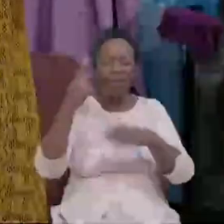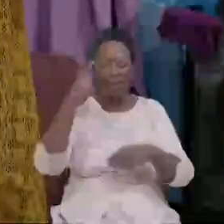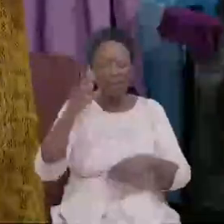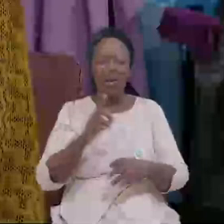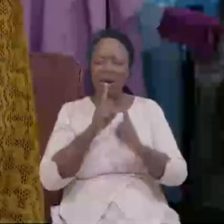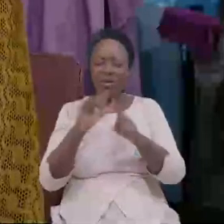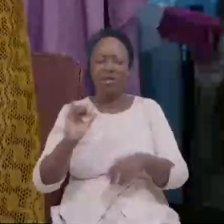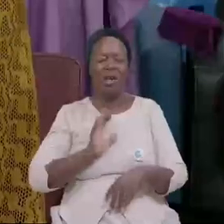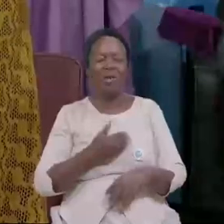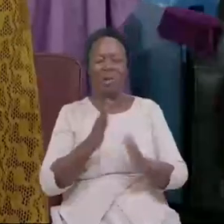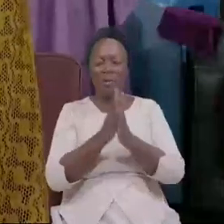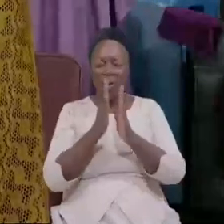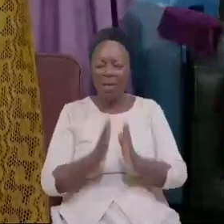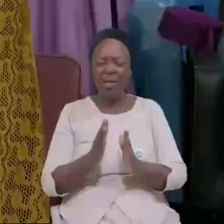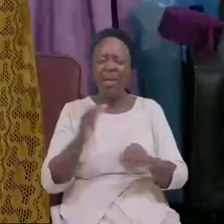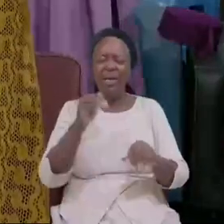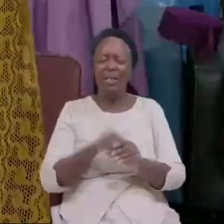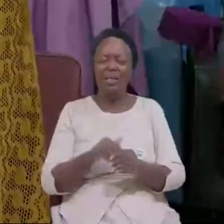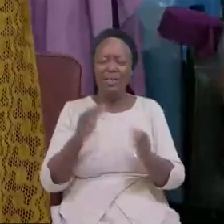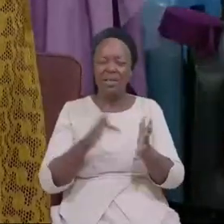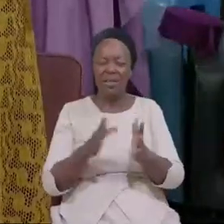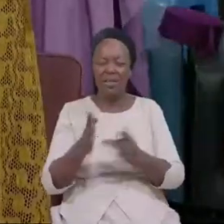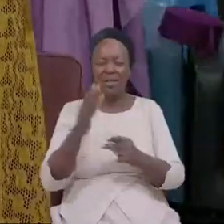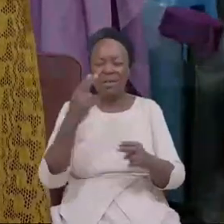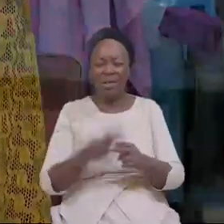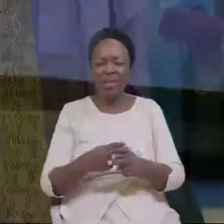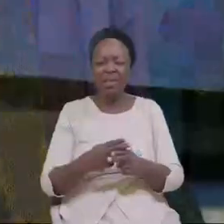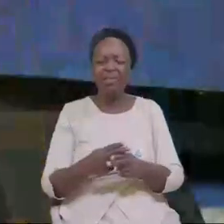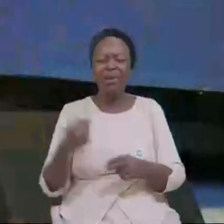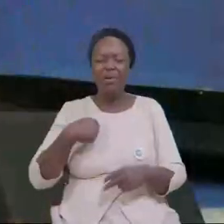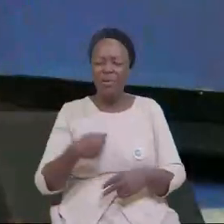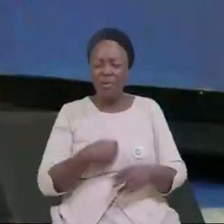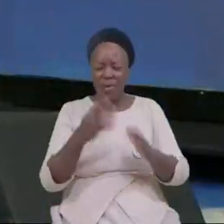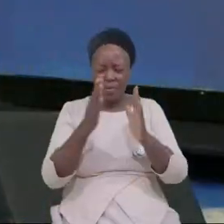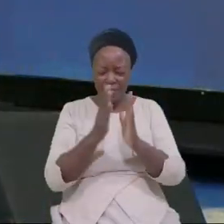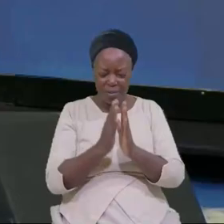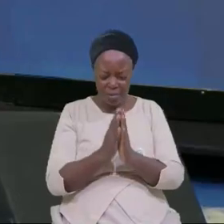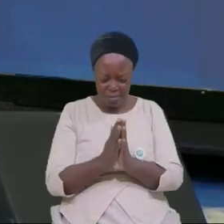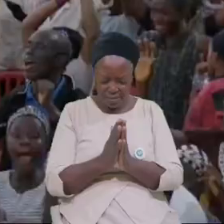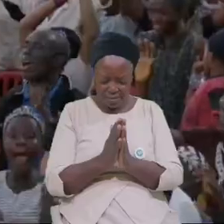Merci pour l'exaucement. Au nom de Jésus, nous prions.